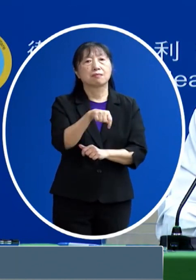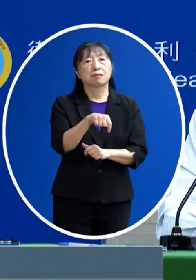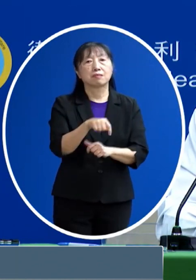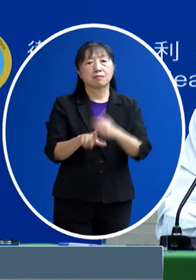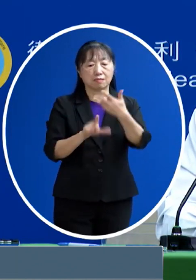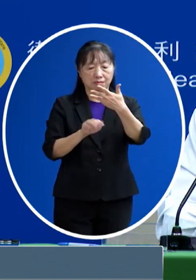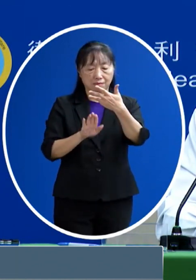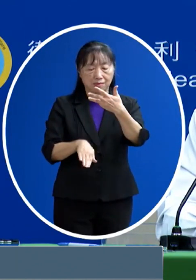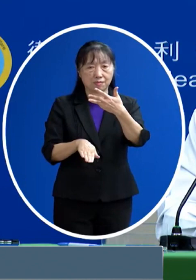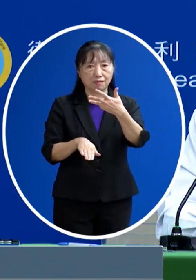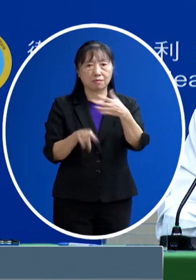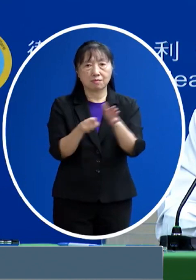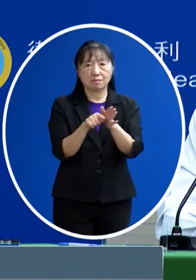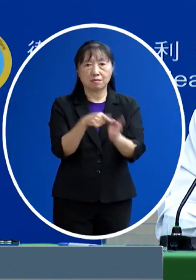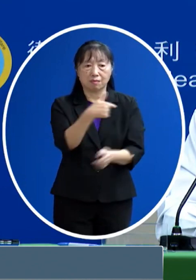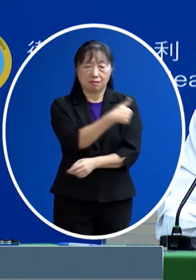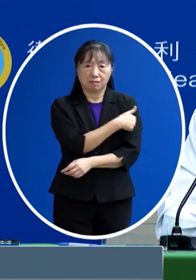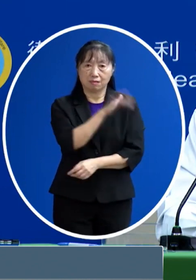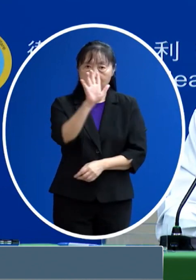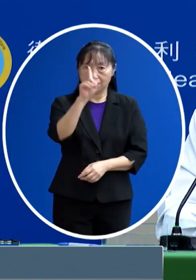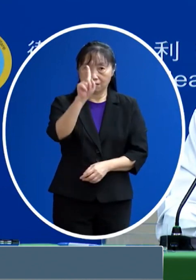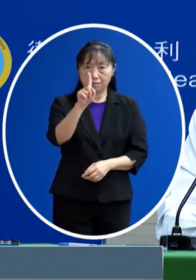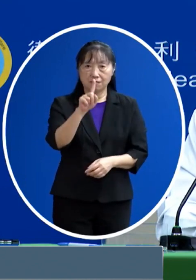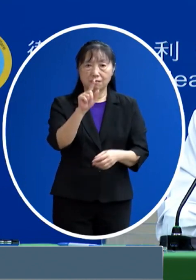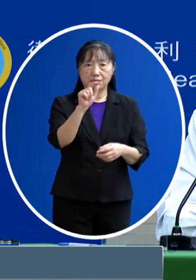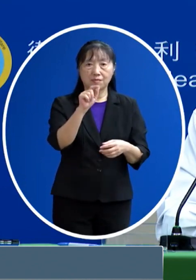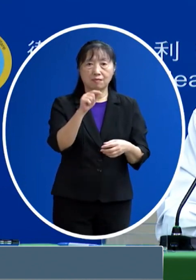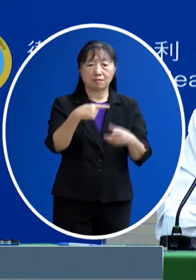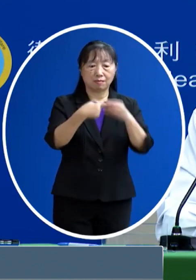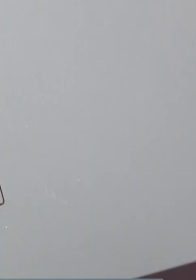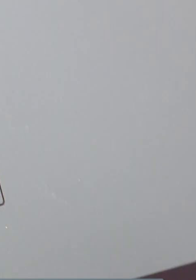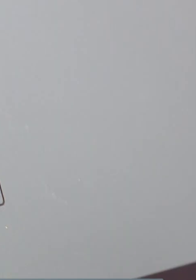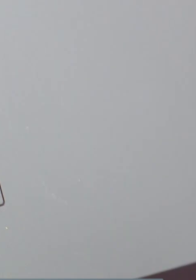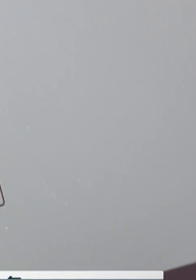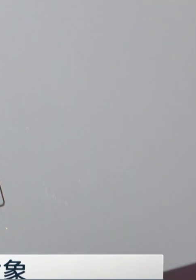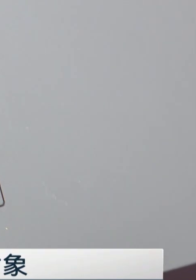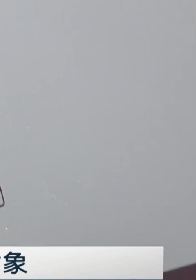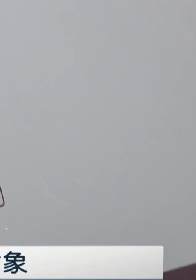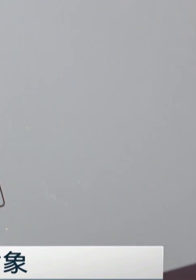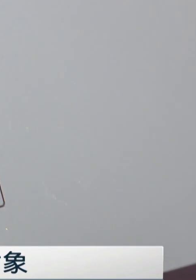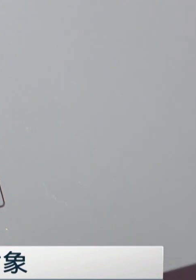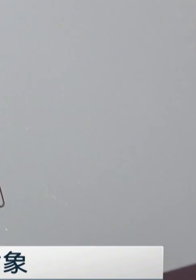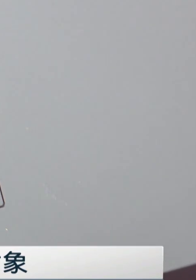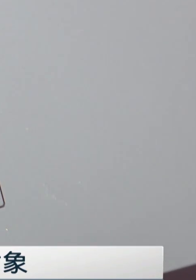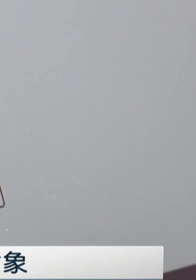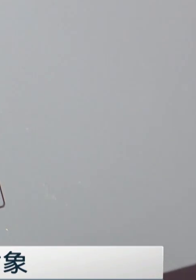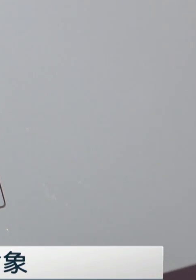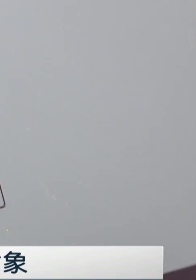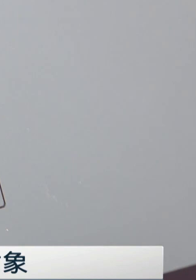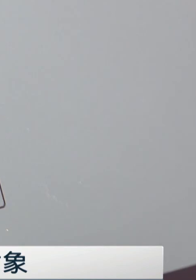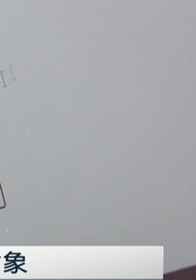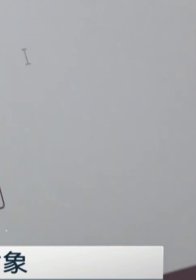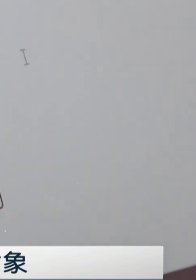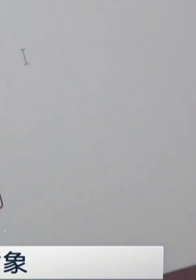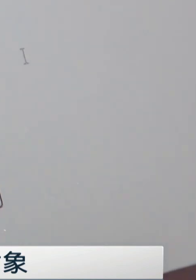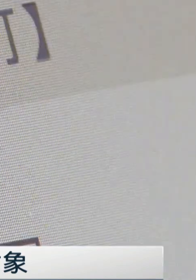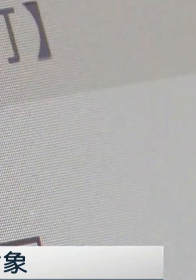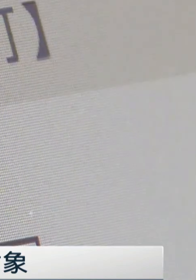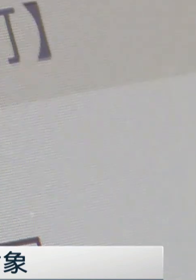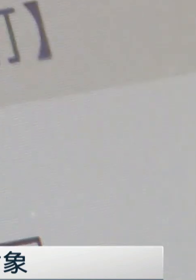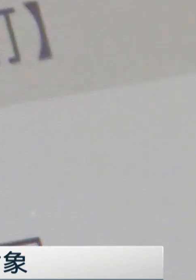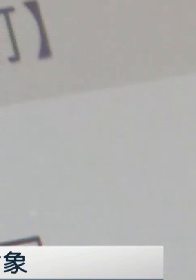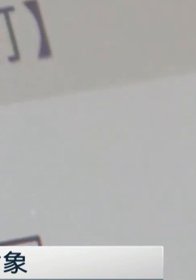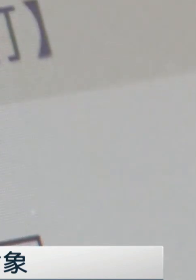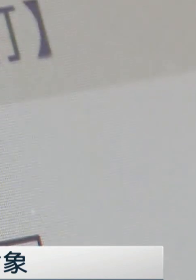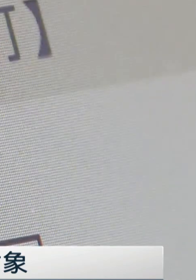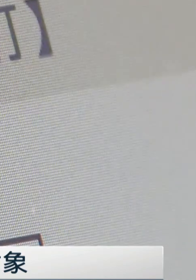八月底的时候曾经接种过一剂的 AZ 的疫苗。 由于截止到四号中午，第十三期 AZ 和 BNT